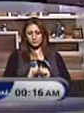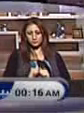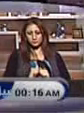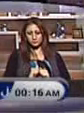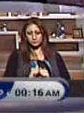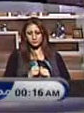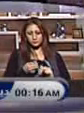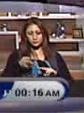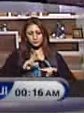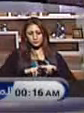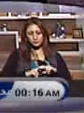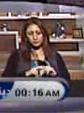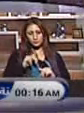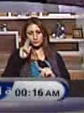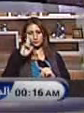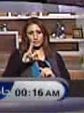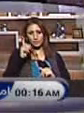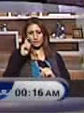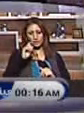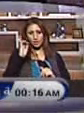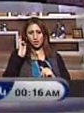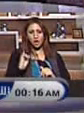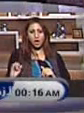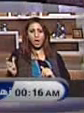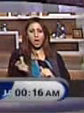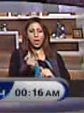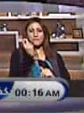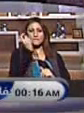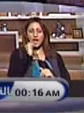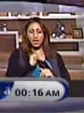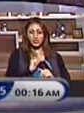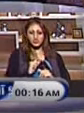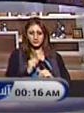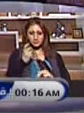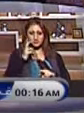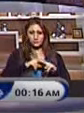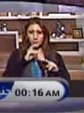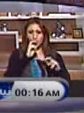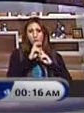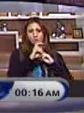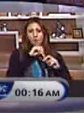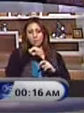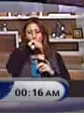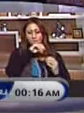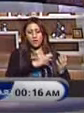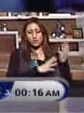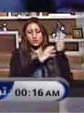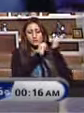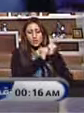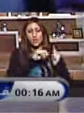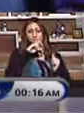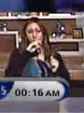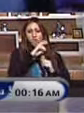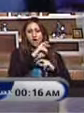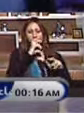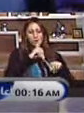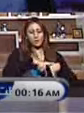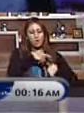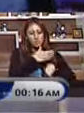بن عوف قال رايت رجلا يطيل الحديث مع رسول الله صلى الله عليه وسلم والرسول